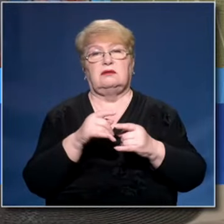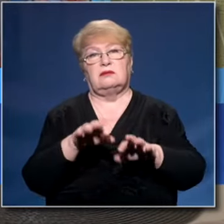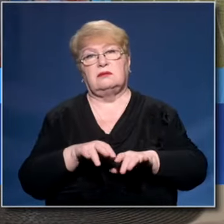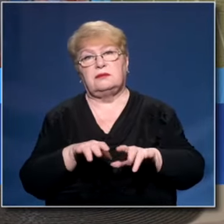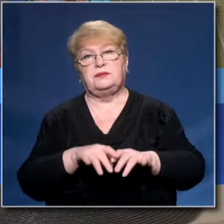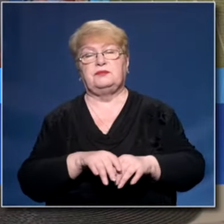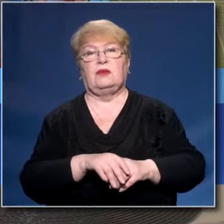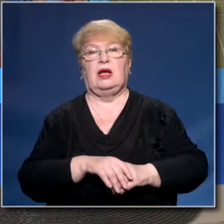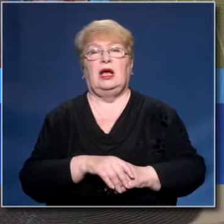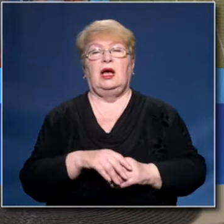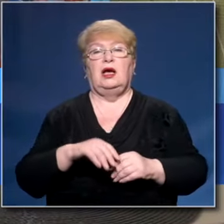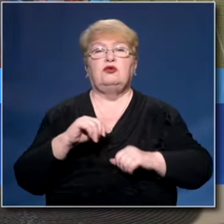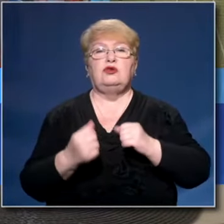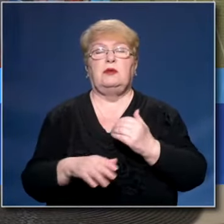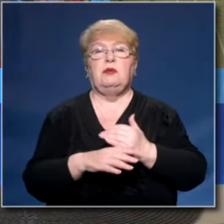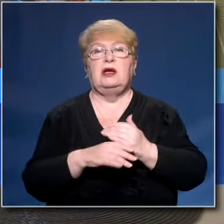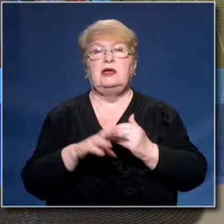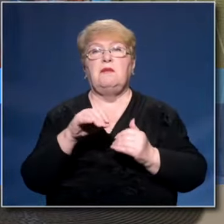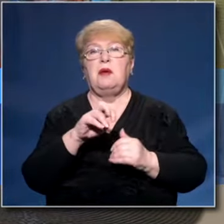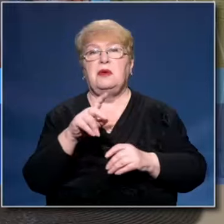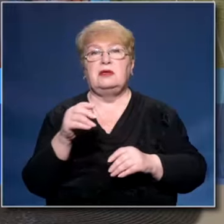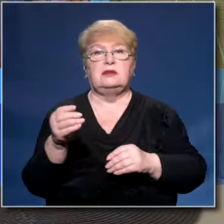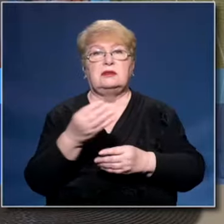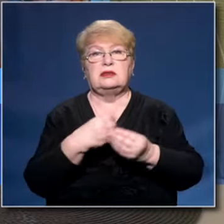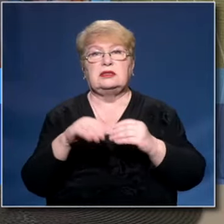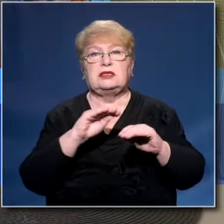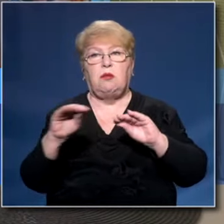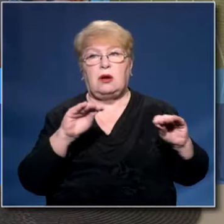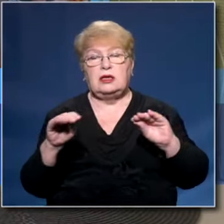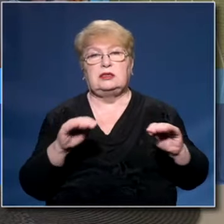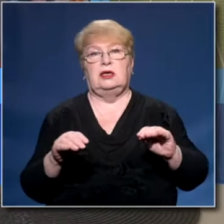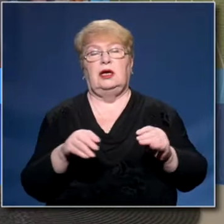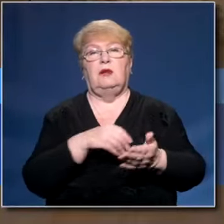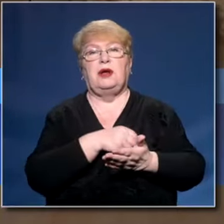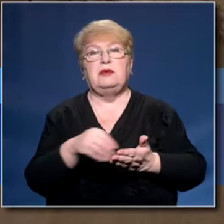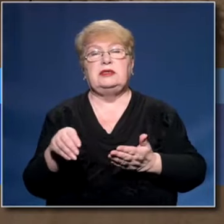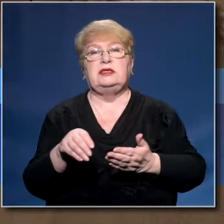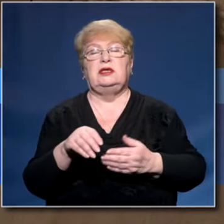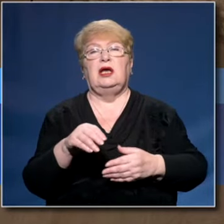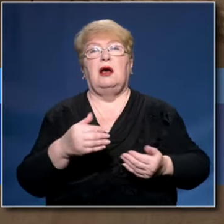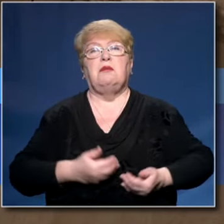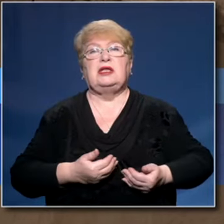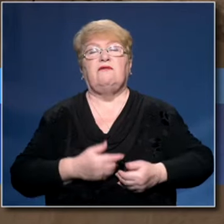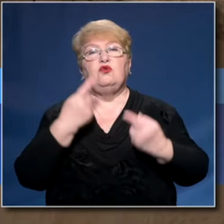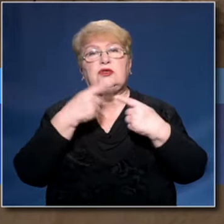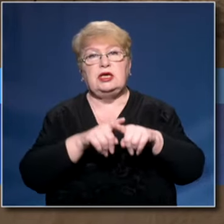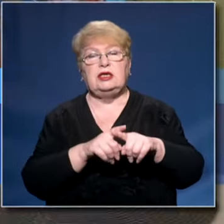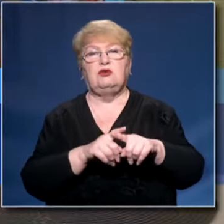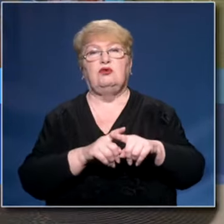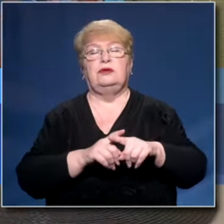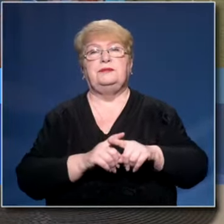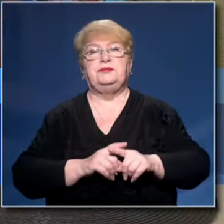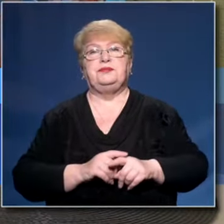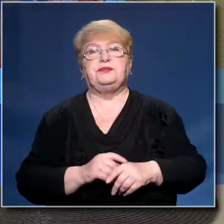помогли мебель всю собрать вот приобрести бытовую технику соседи по всегда